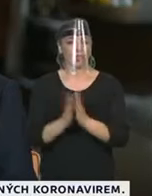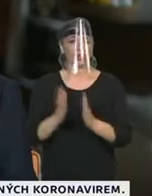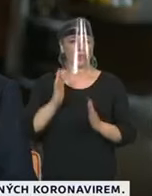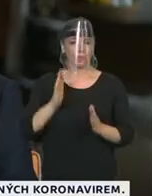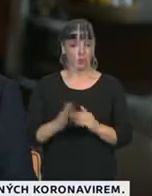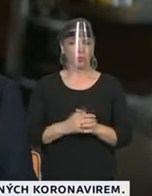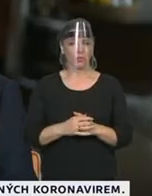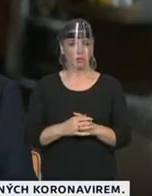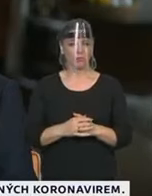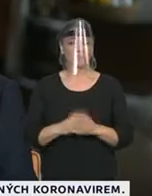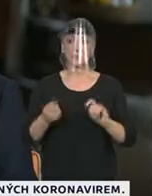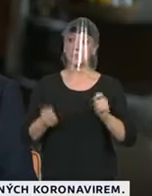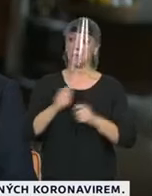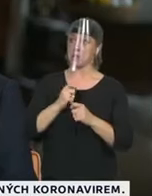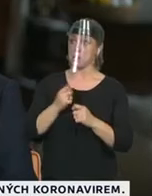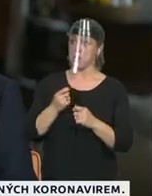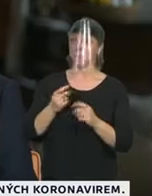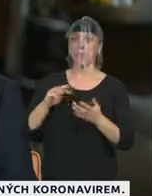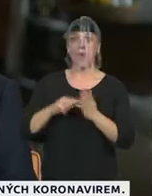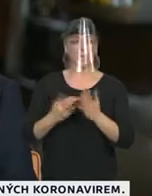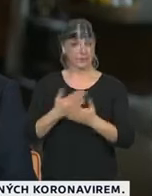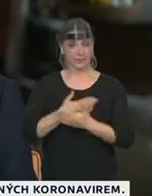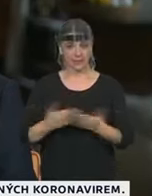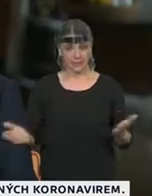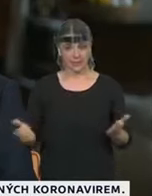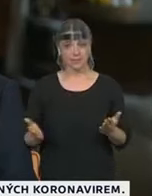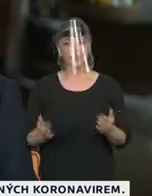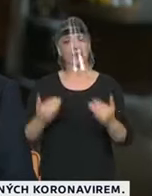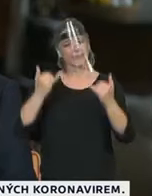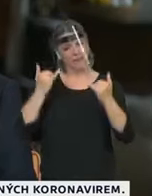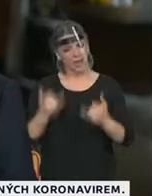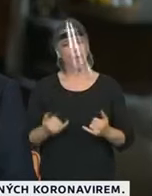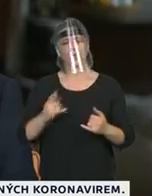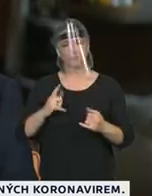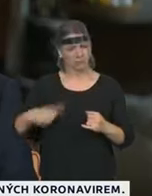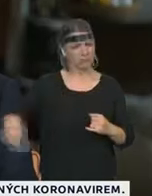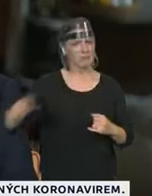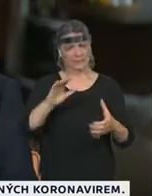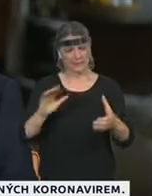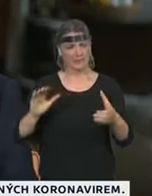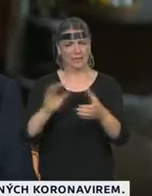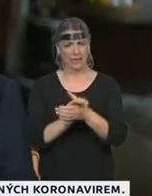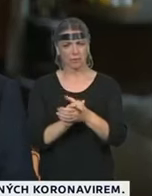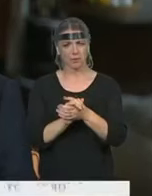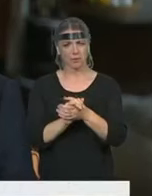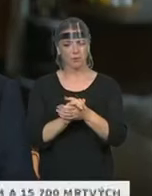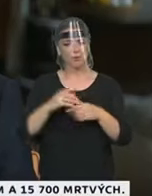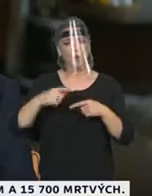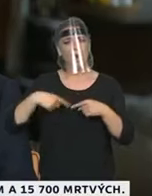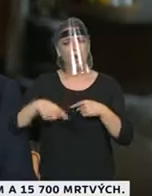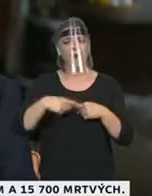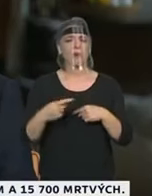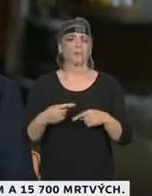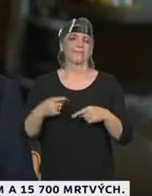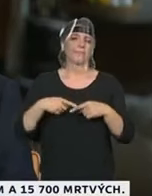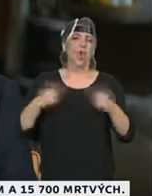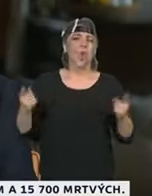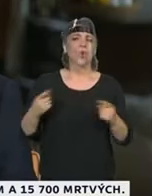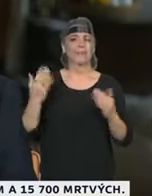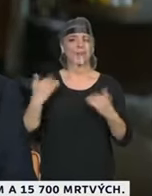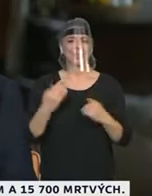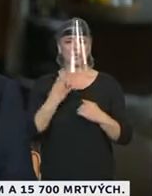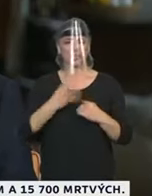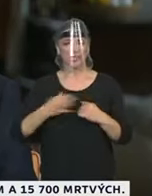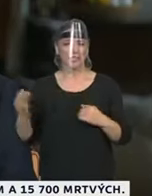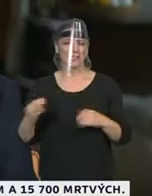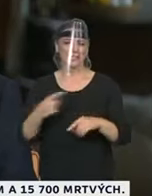Na tom se nic nemění. Pojďme si ale teď spolu slíbit, že ani teď o prodloženém víkendu, kdy nás